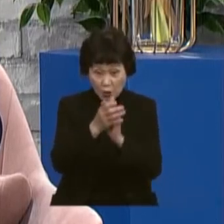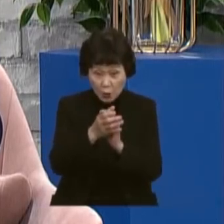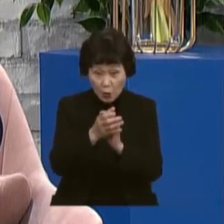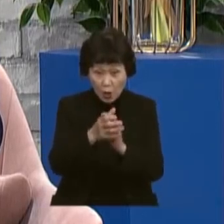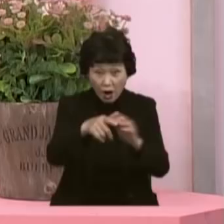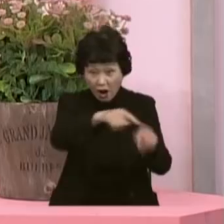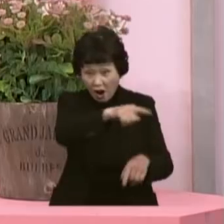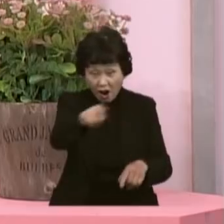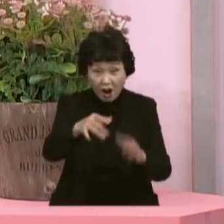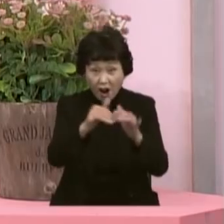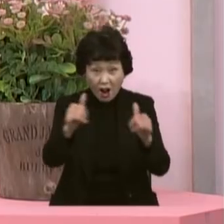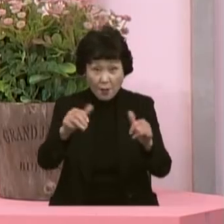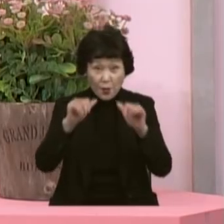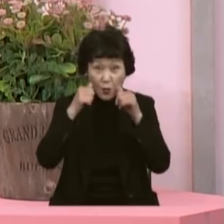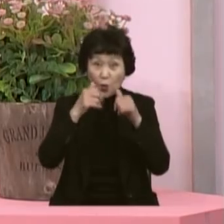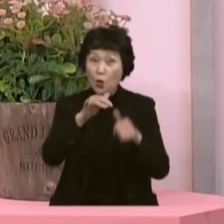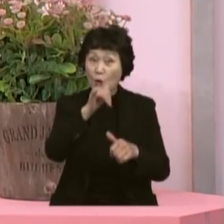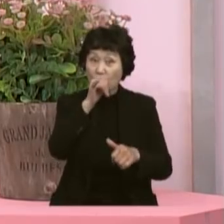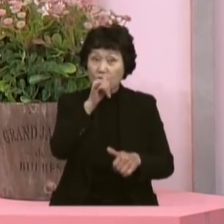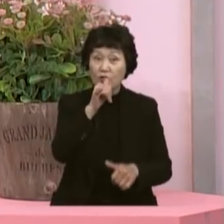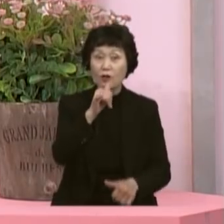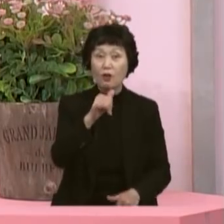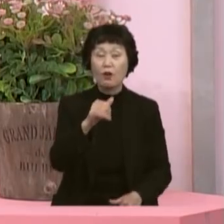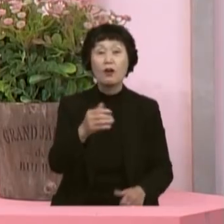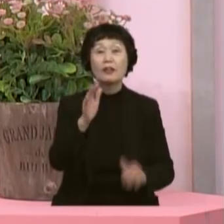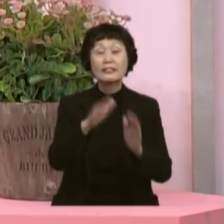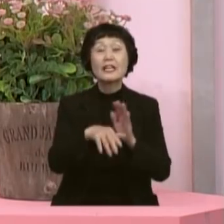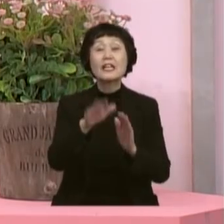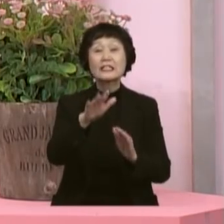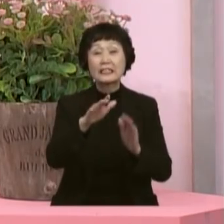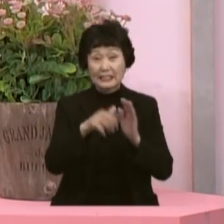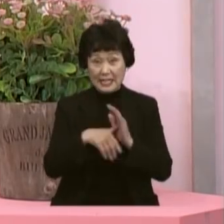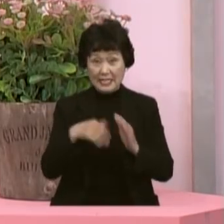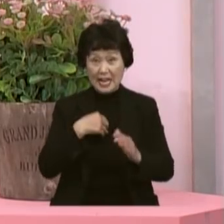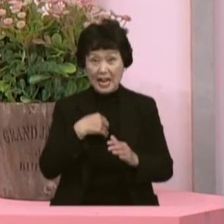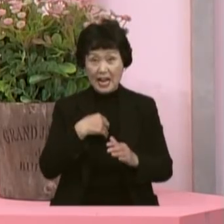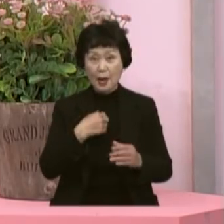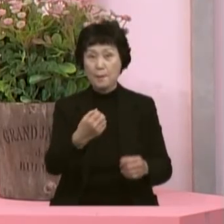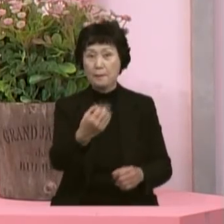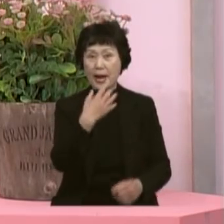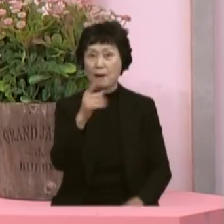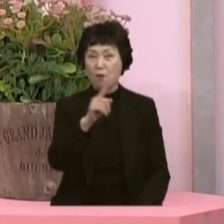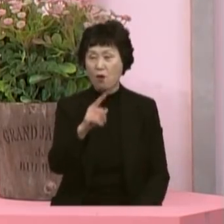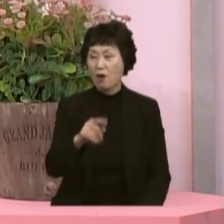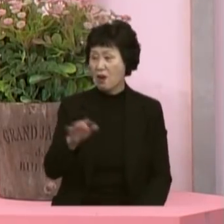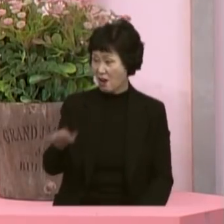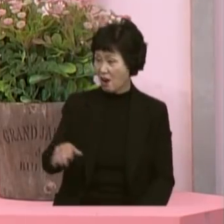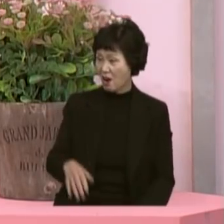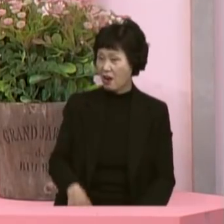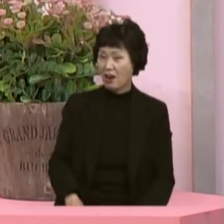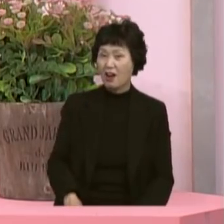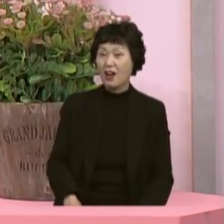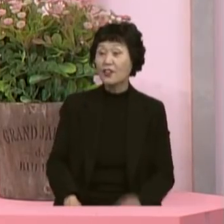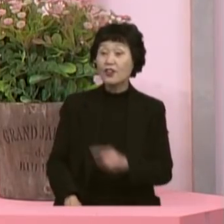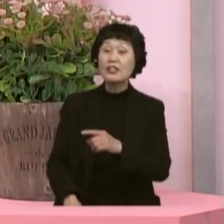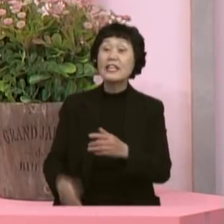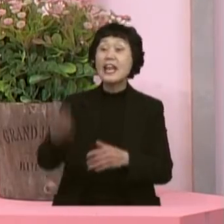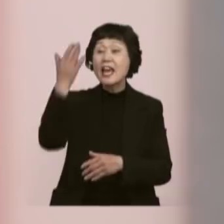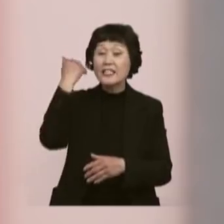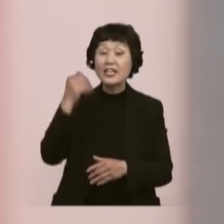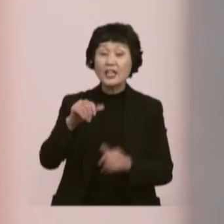근데 4학년 때 예수 만나고 최덕신이 성악과 동기동창이니까 저한테 딱 한마디 하는데 종호야 너 그때 기억나? 그래서